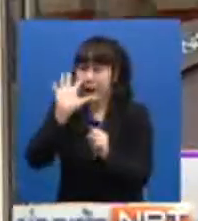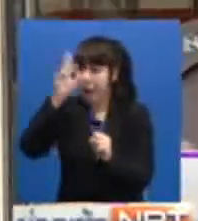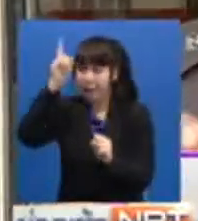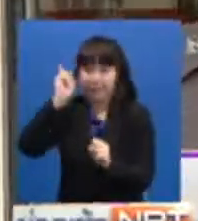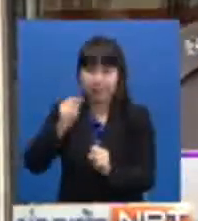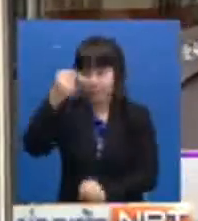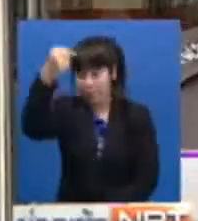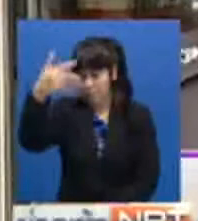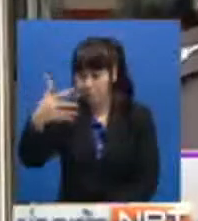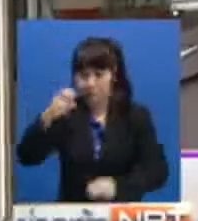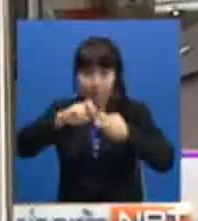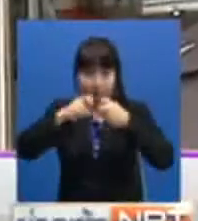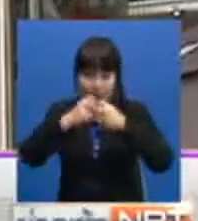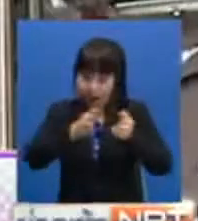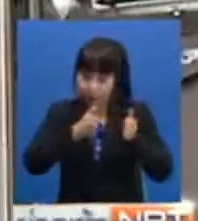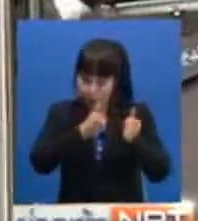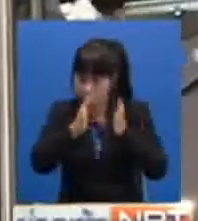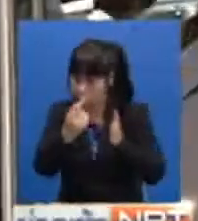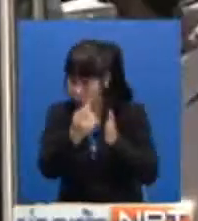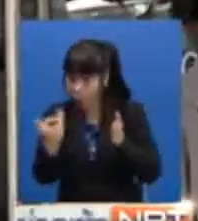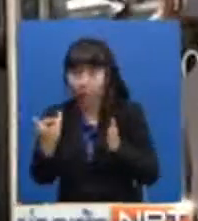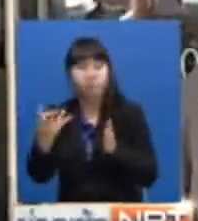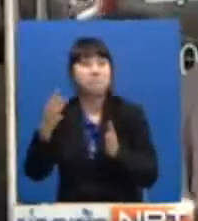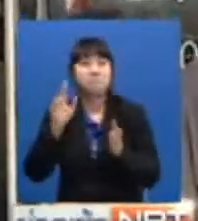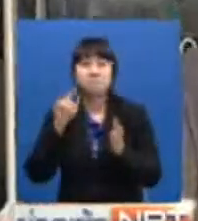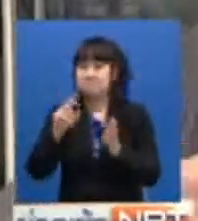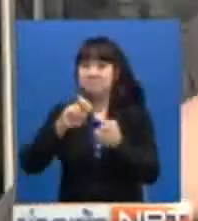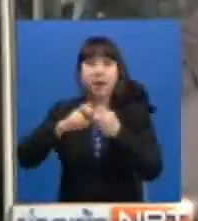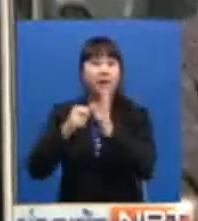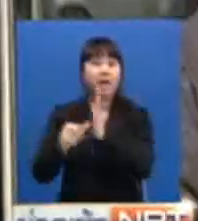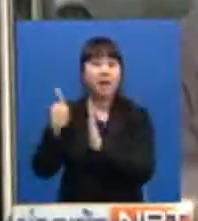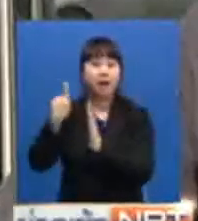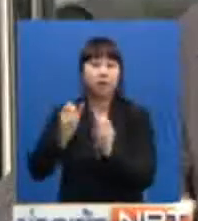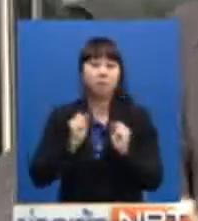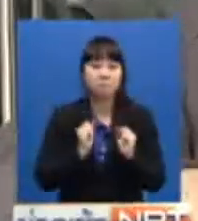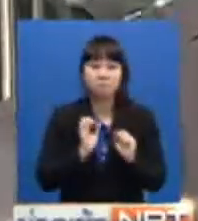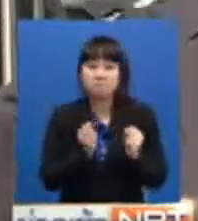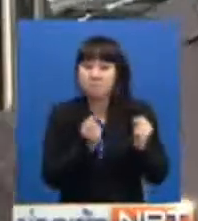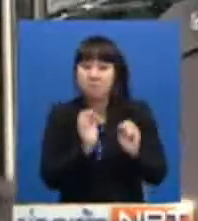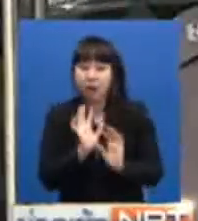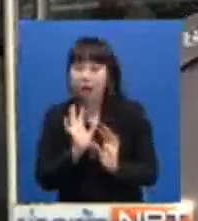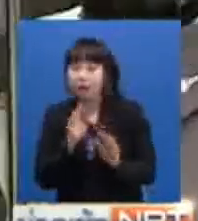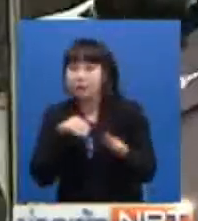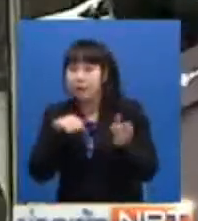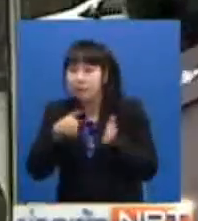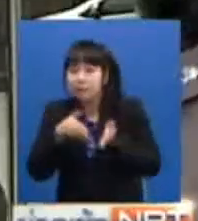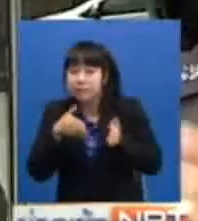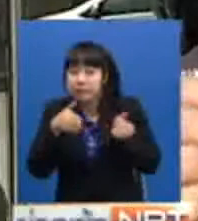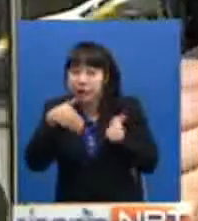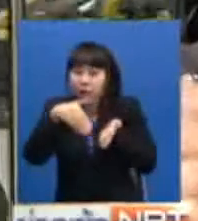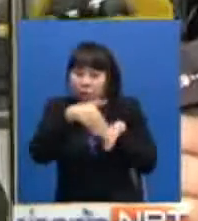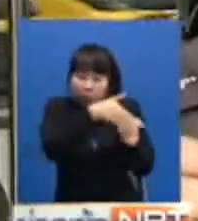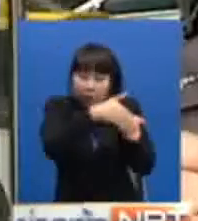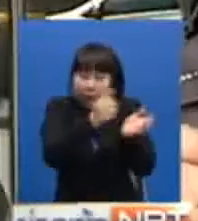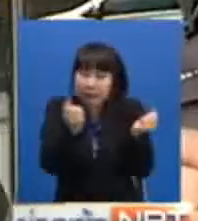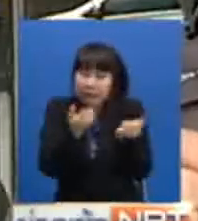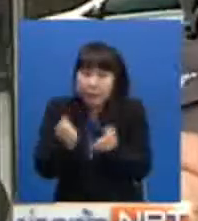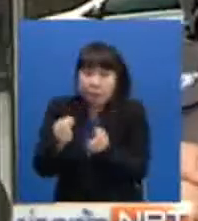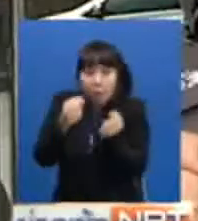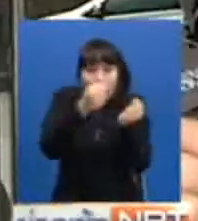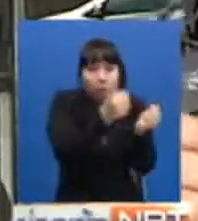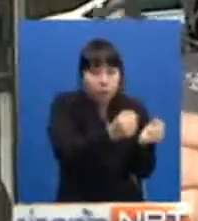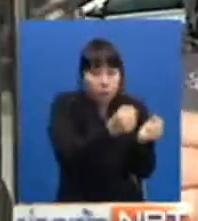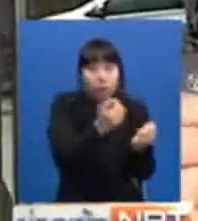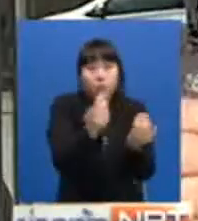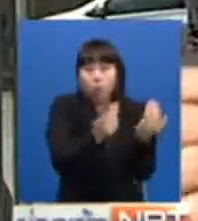แก้ปัญหา10ถนนวิกฤตได้ไม่กล้าจอดกันละก็หนีมาจอดตามตอกซอยหรือถนนรองเช่นรับส่งบุตรหลานแป๊บเดียวนะครับ